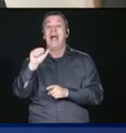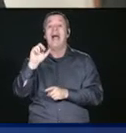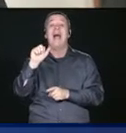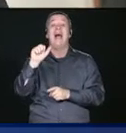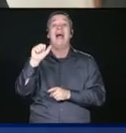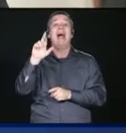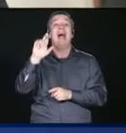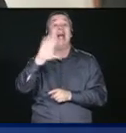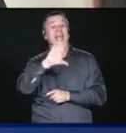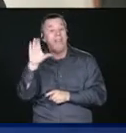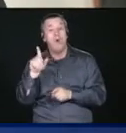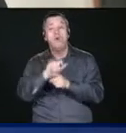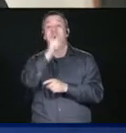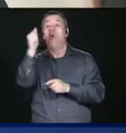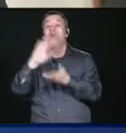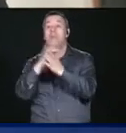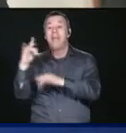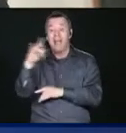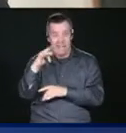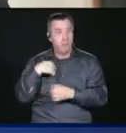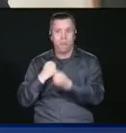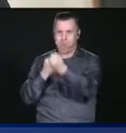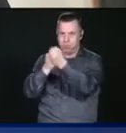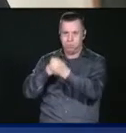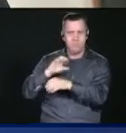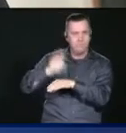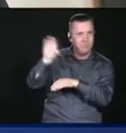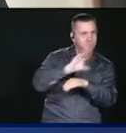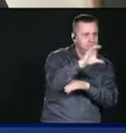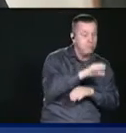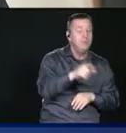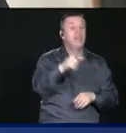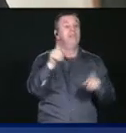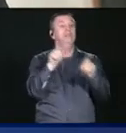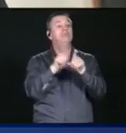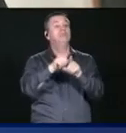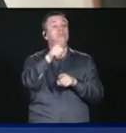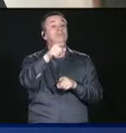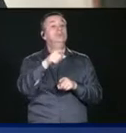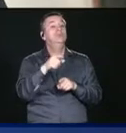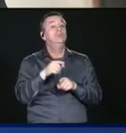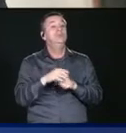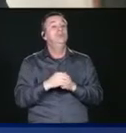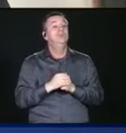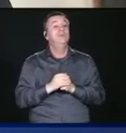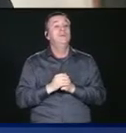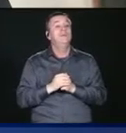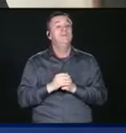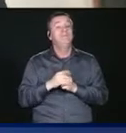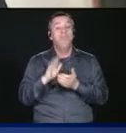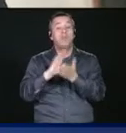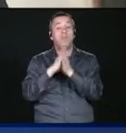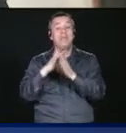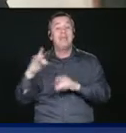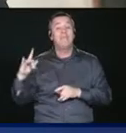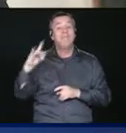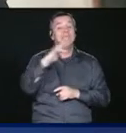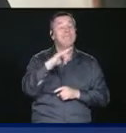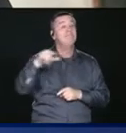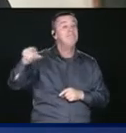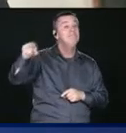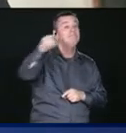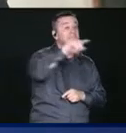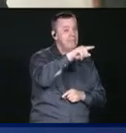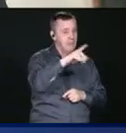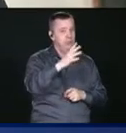pays qui, comme vous l'avez dit, donc l'industrie aéronautique a été très affectée par la COVID-19 et il n'y a